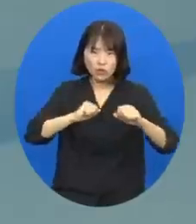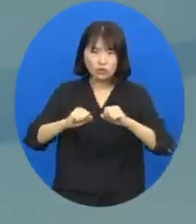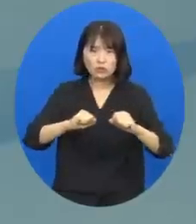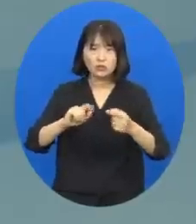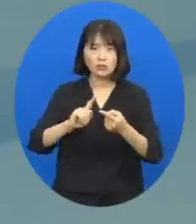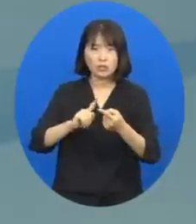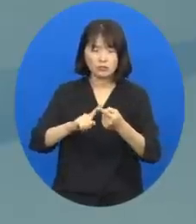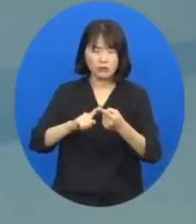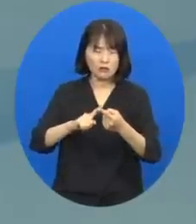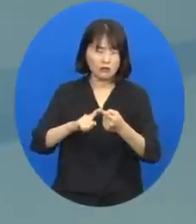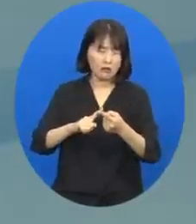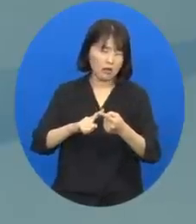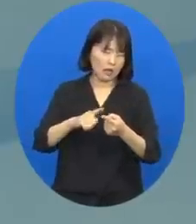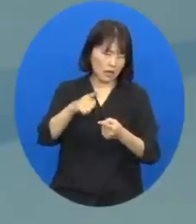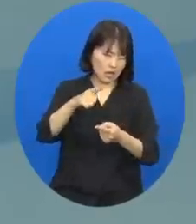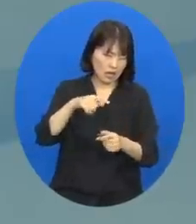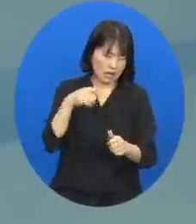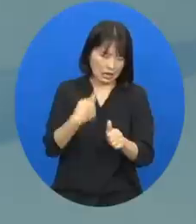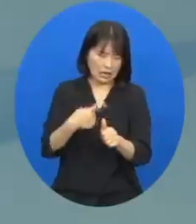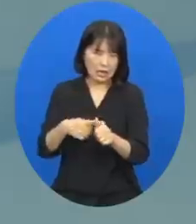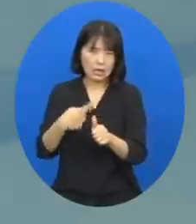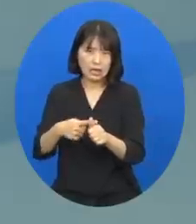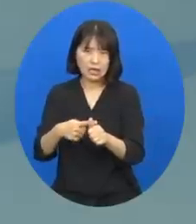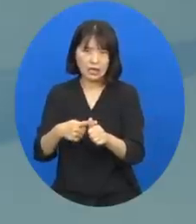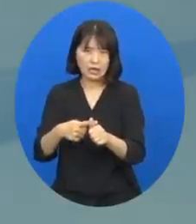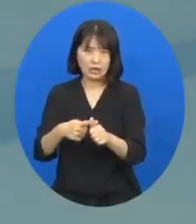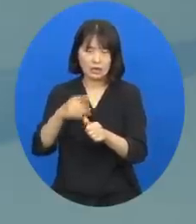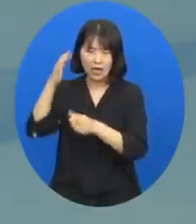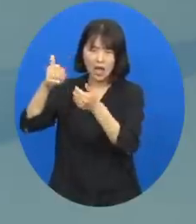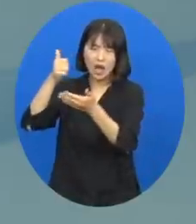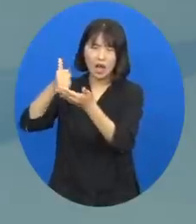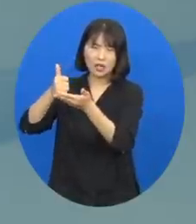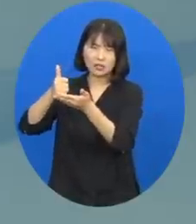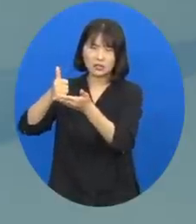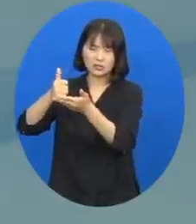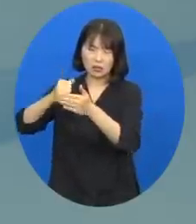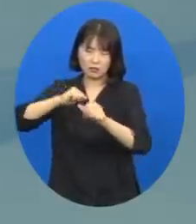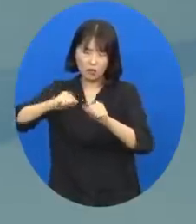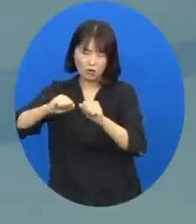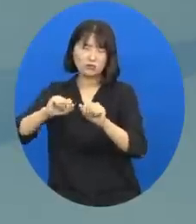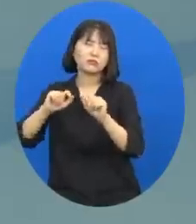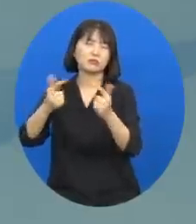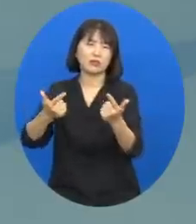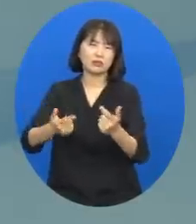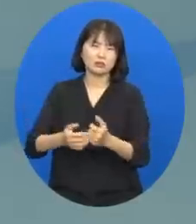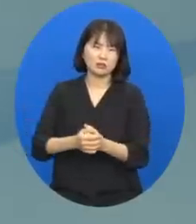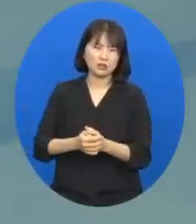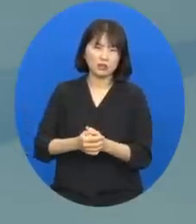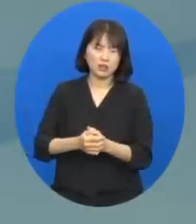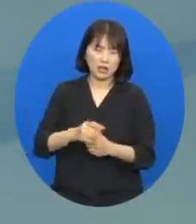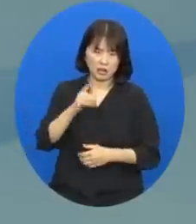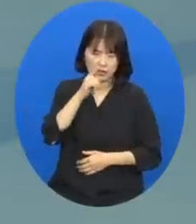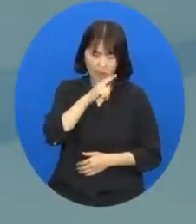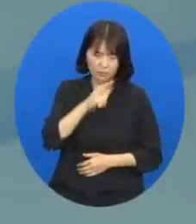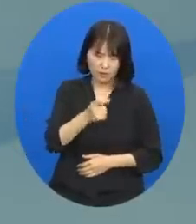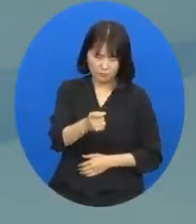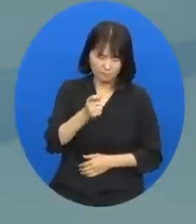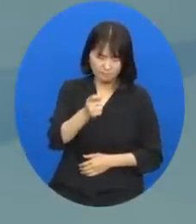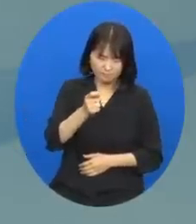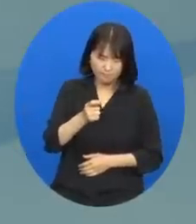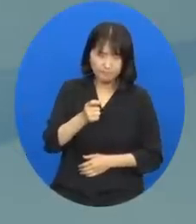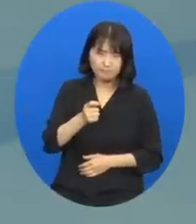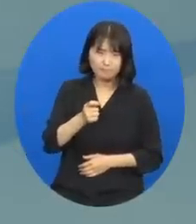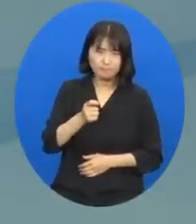다 비판을 하고 거기에 대해서 하나님의 일이 아니다 하는 역사가 아니다 그 다음에 단점을 밟혀 내고 그렇게